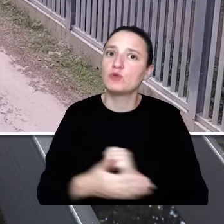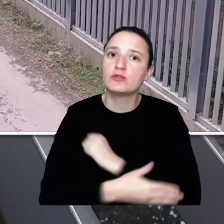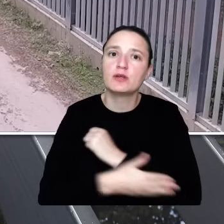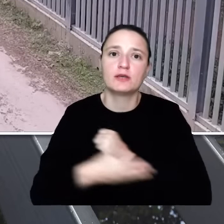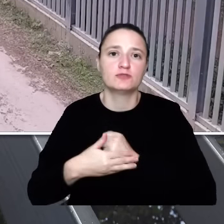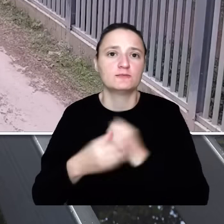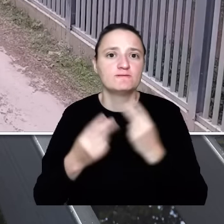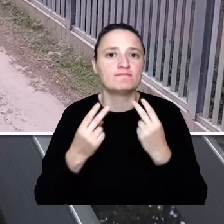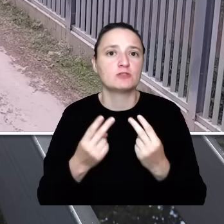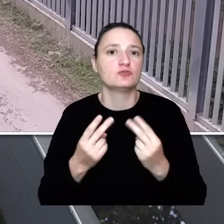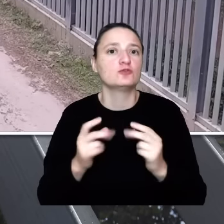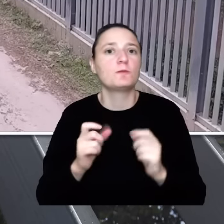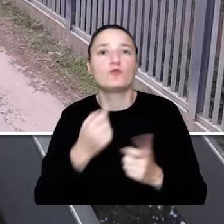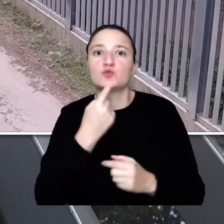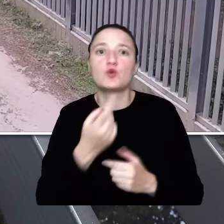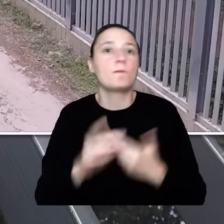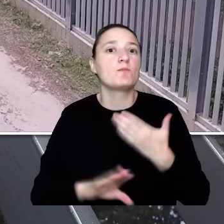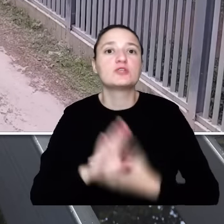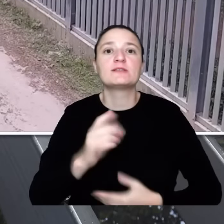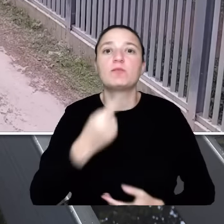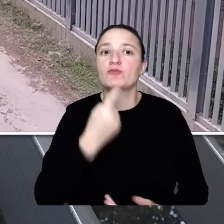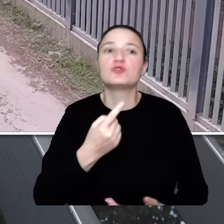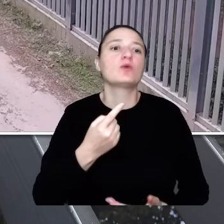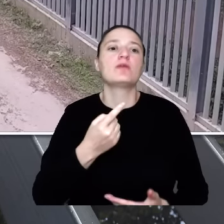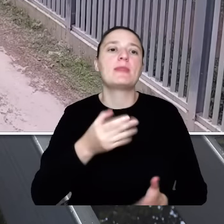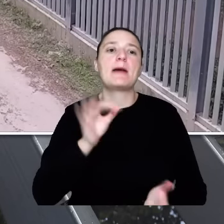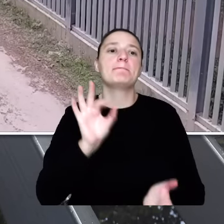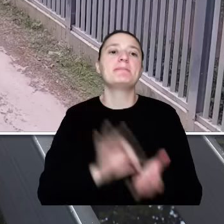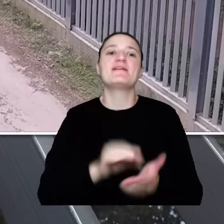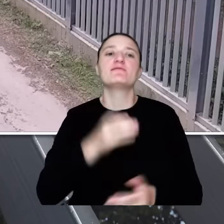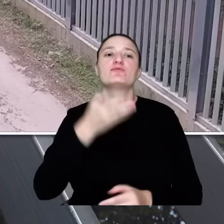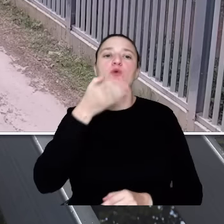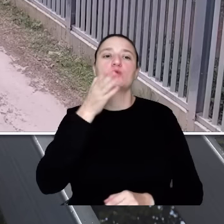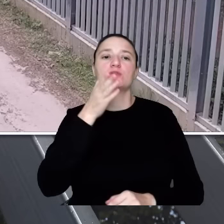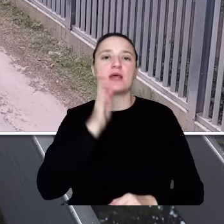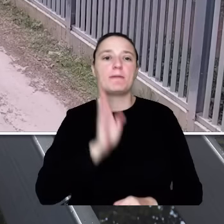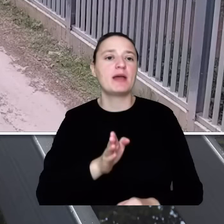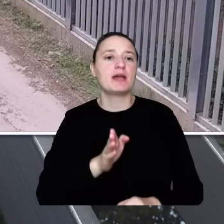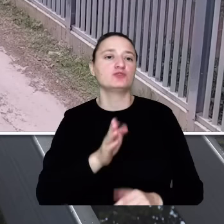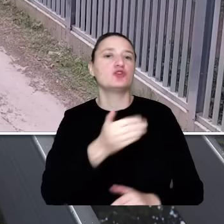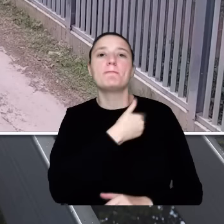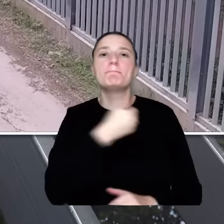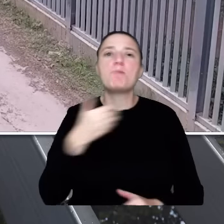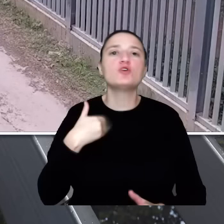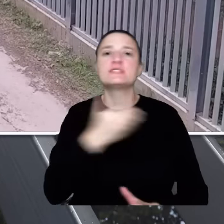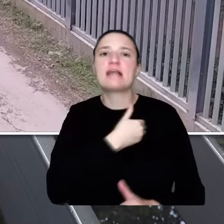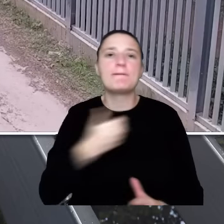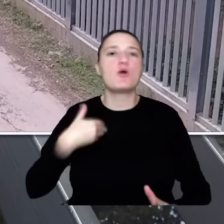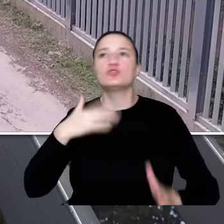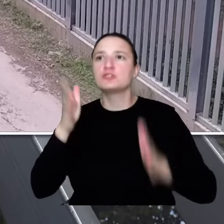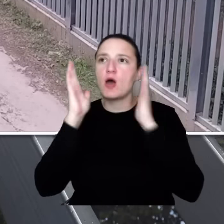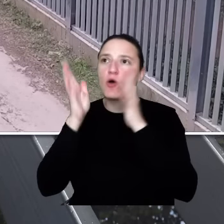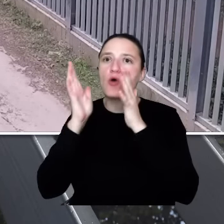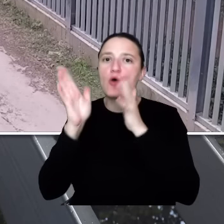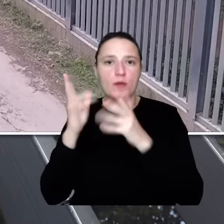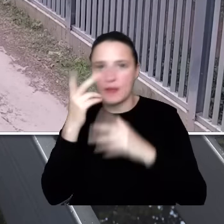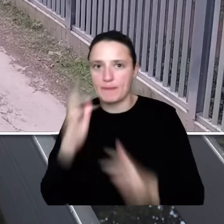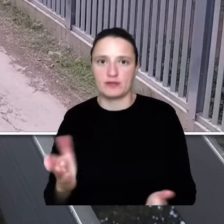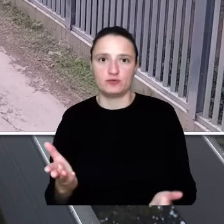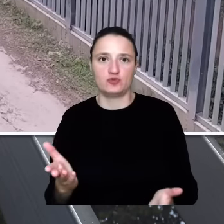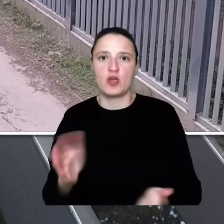jego przedstawiciele mówili, że na pewno nie będzie to panteon polskiej chwały. No to dlaczego? Pytanie